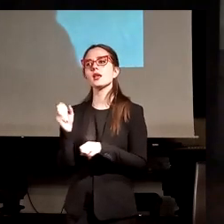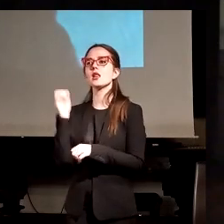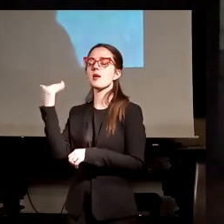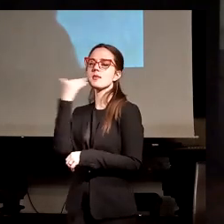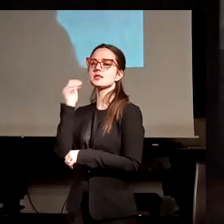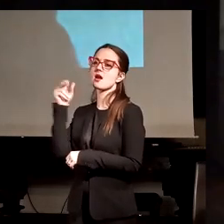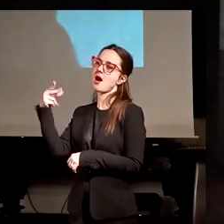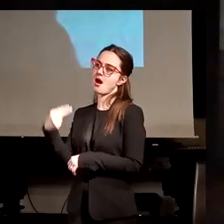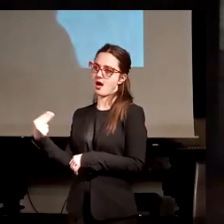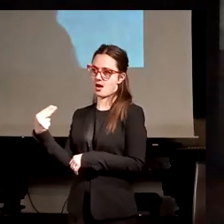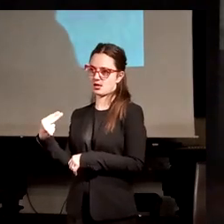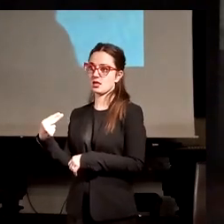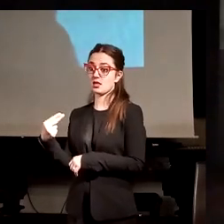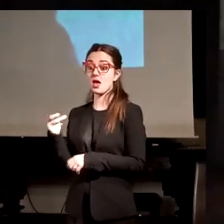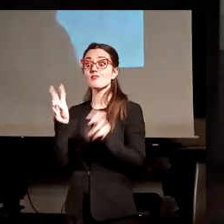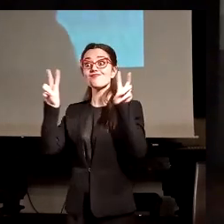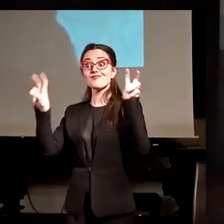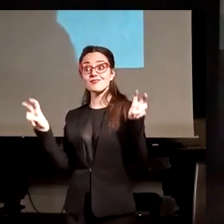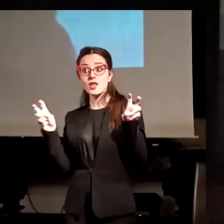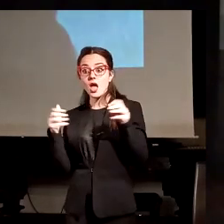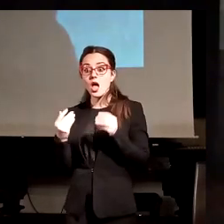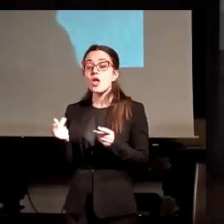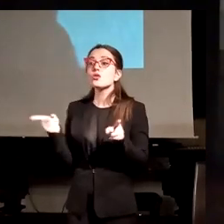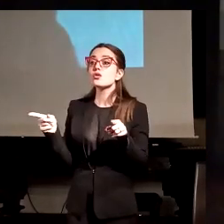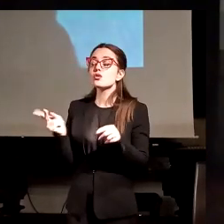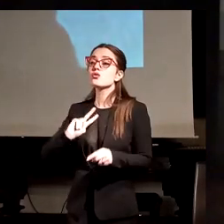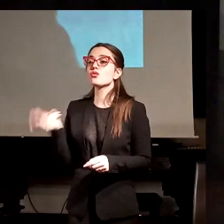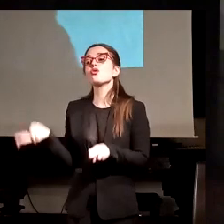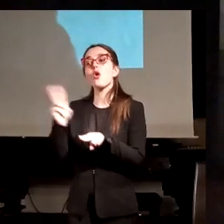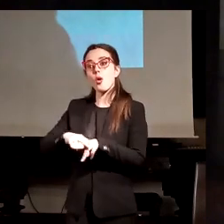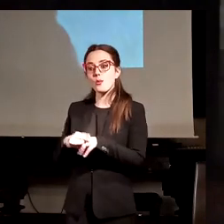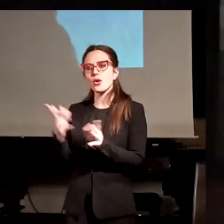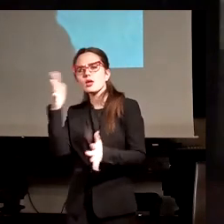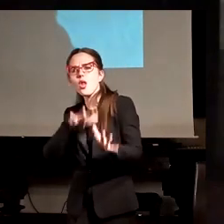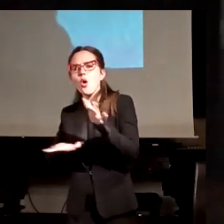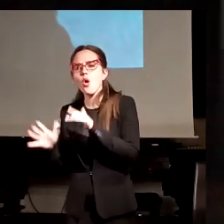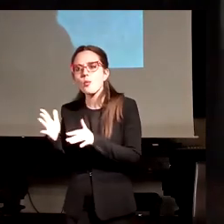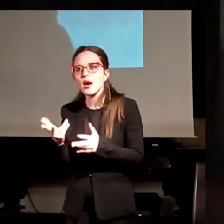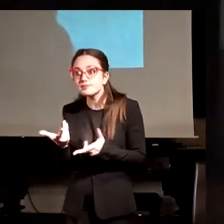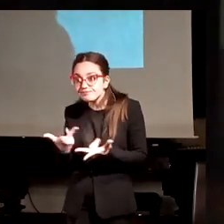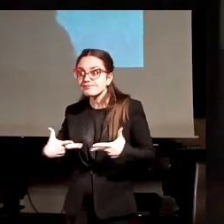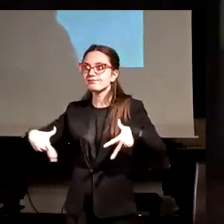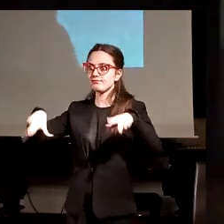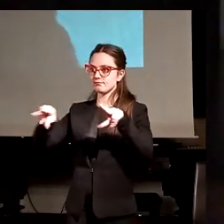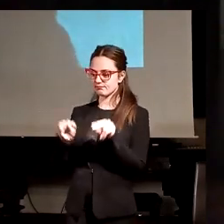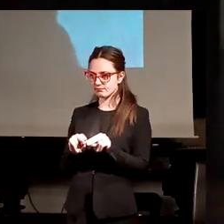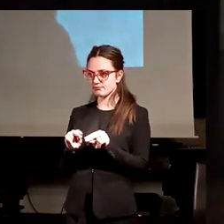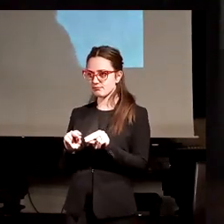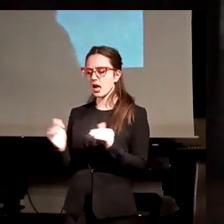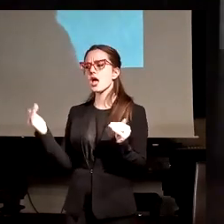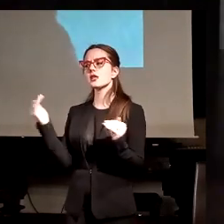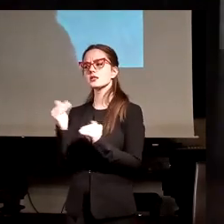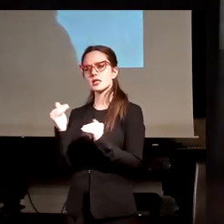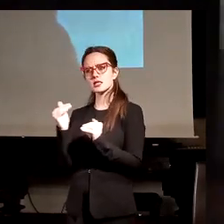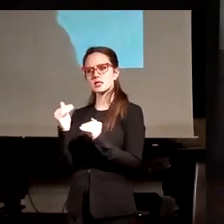il tema del doppio e dell'ombra si moltiplica cominciamo quindi con giuseppe montesano e con la vita in qualche